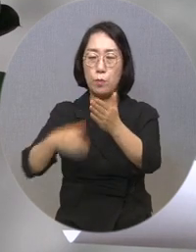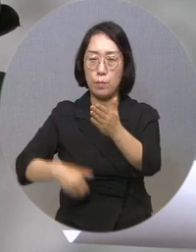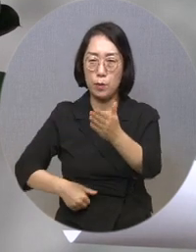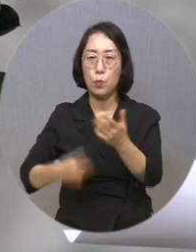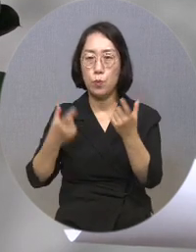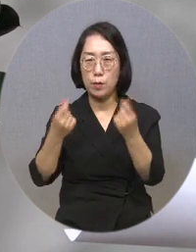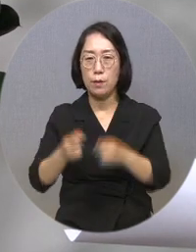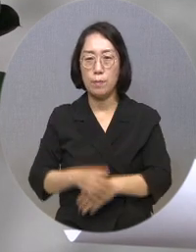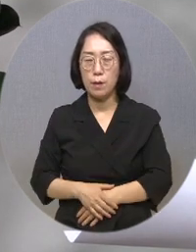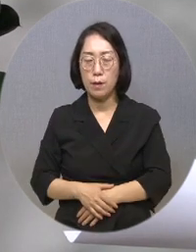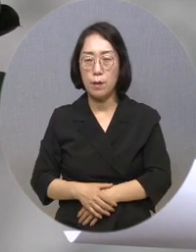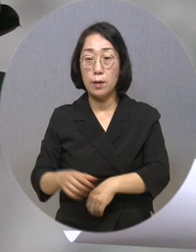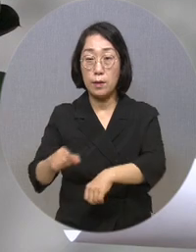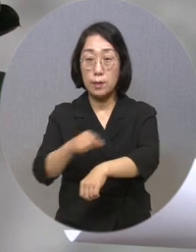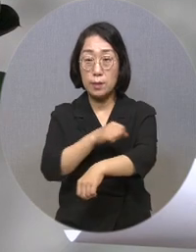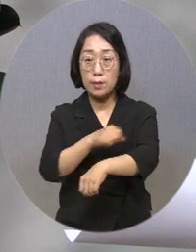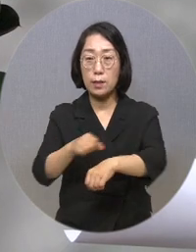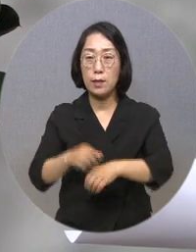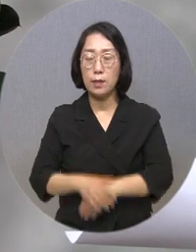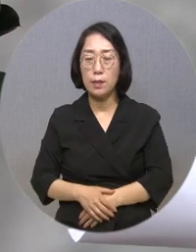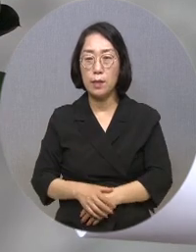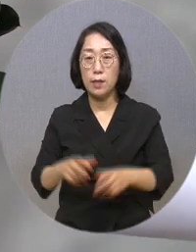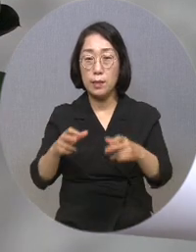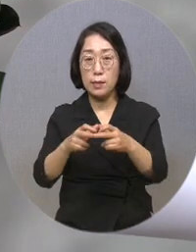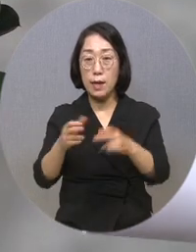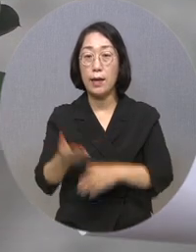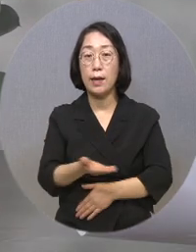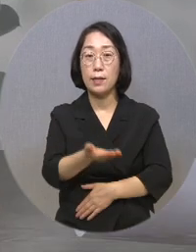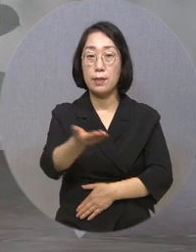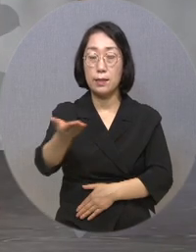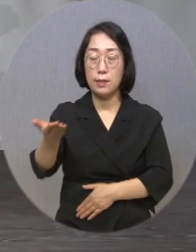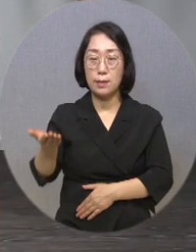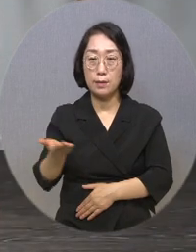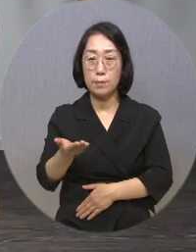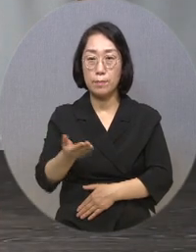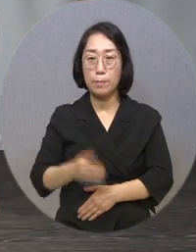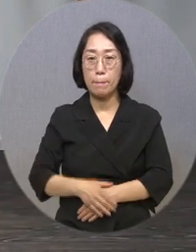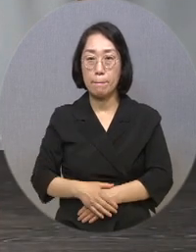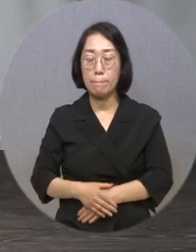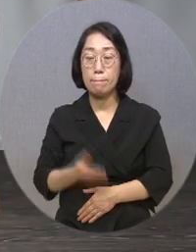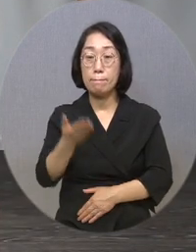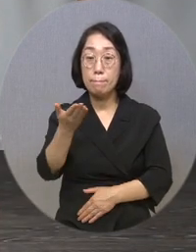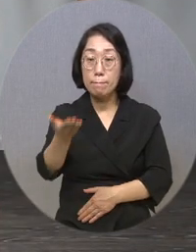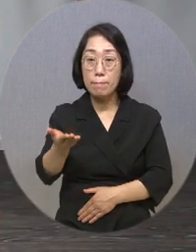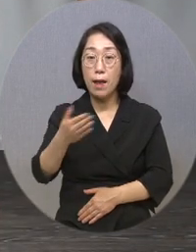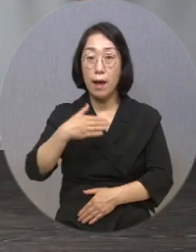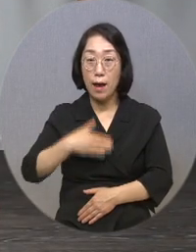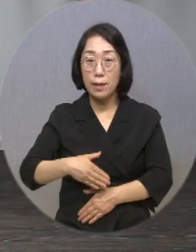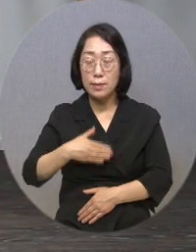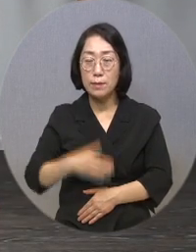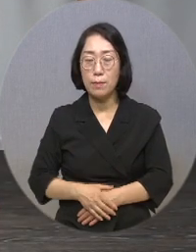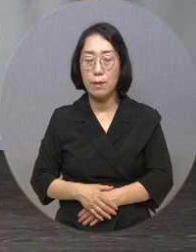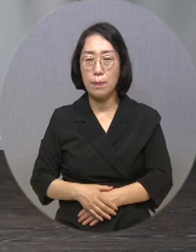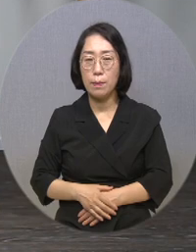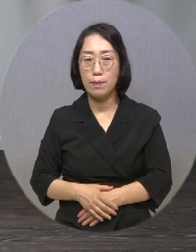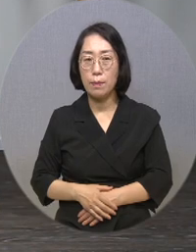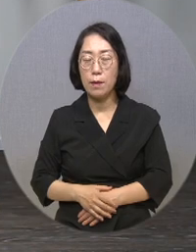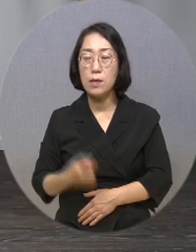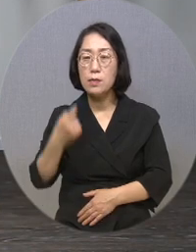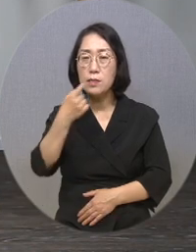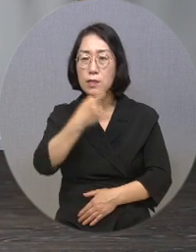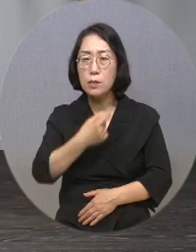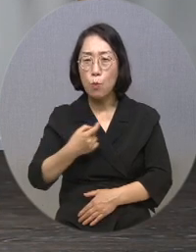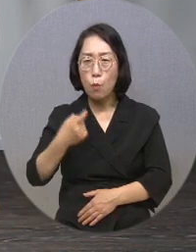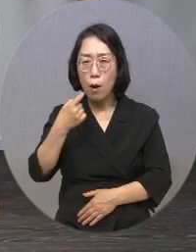생각하고 특히 그 장애인들 같은 경우는 아니 우리 앵커님도 아시지만 그 치과 가는 게 얼마나